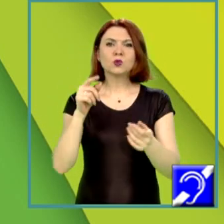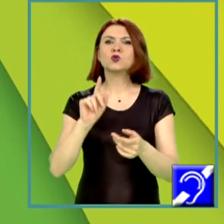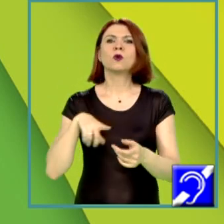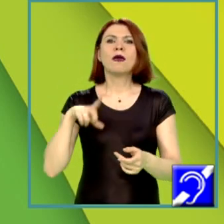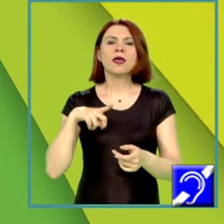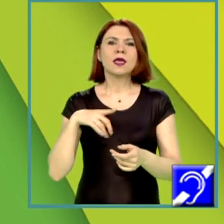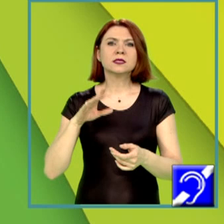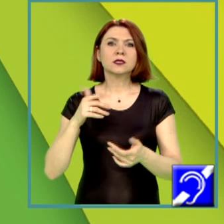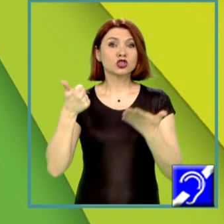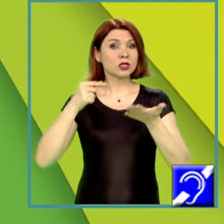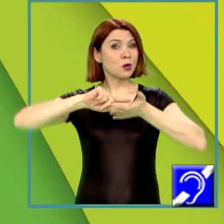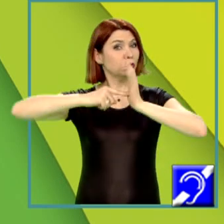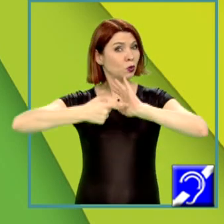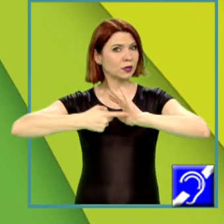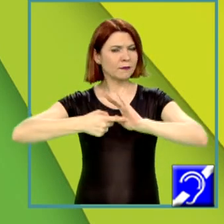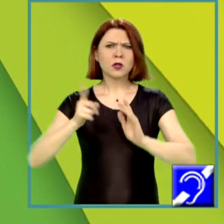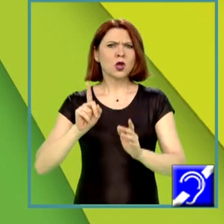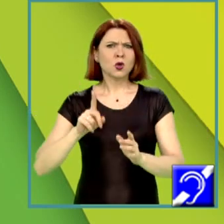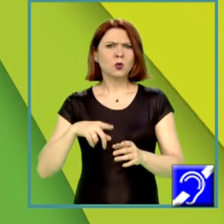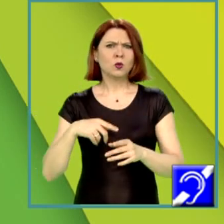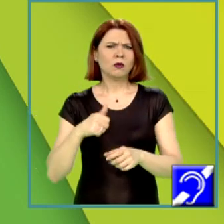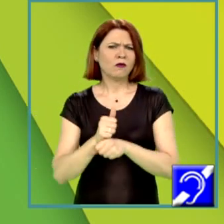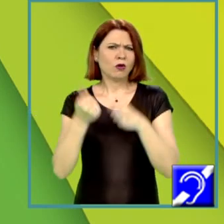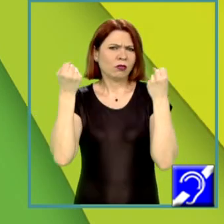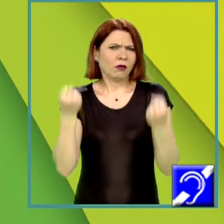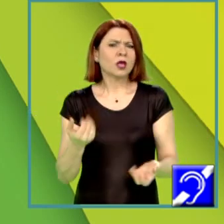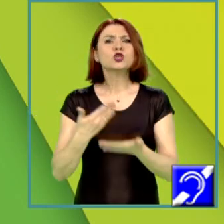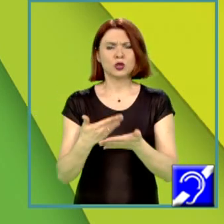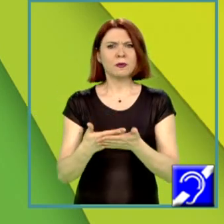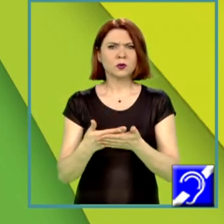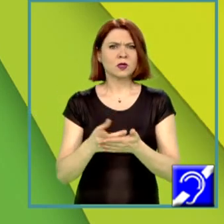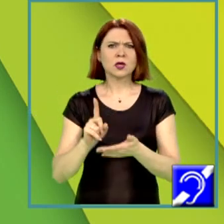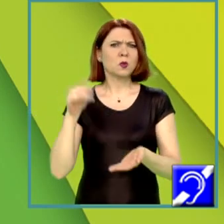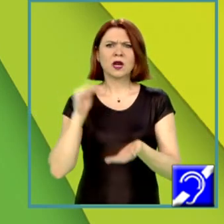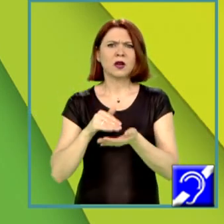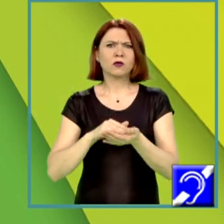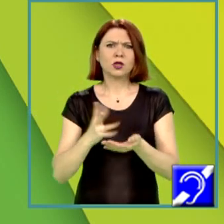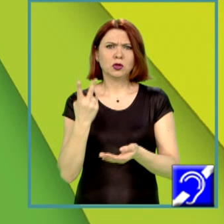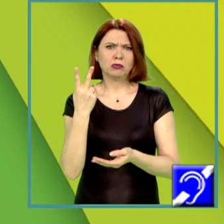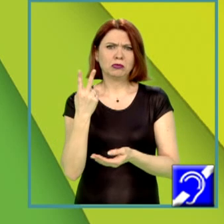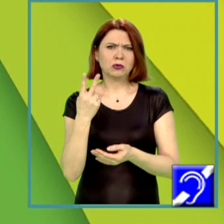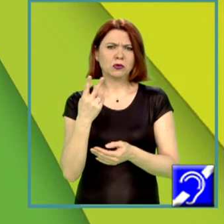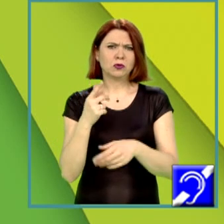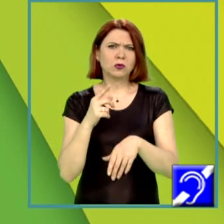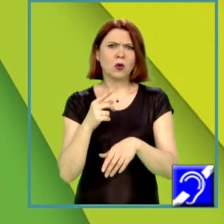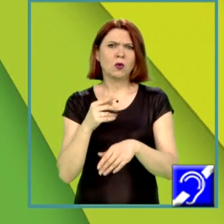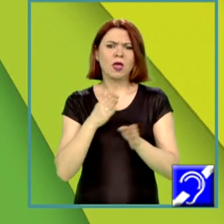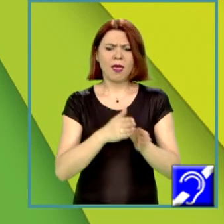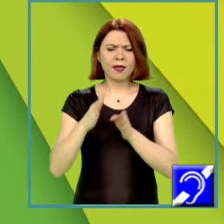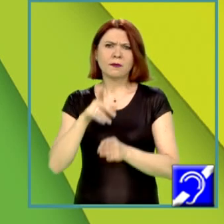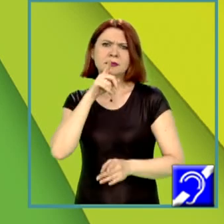este cotat cu șase puncte este o cerință prea grea și de aceea nu necesită decât două etape simple